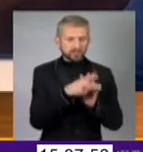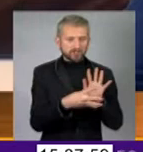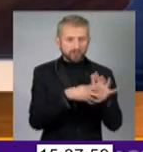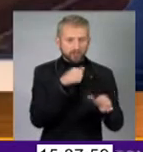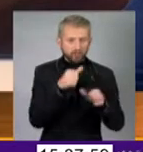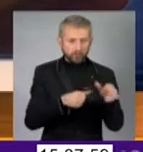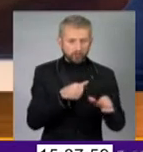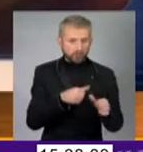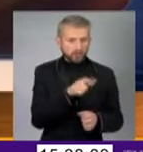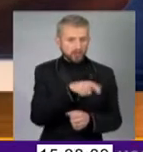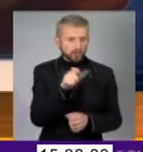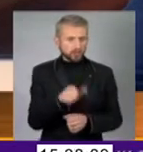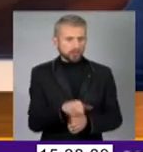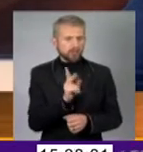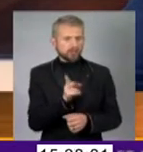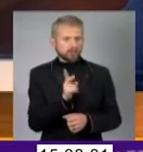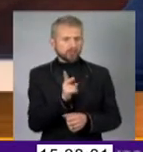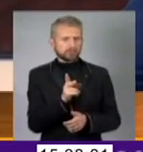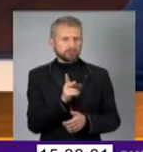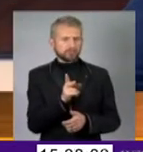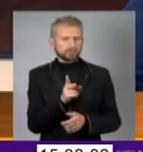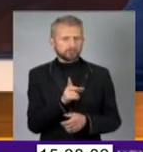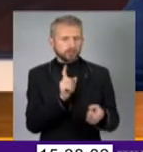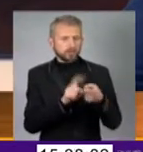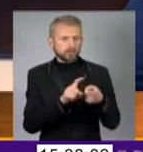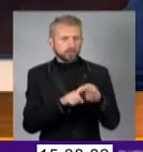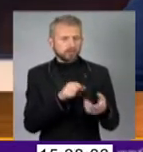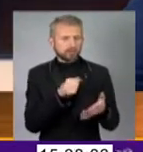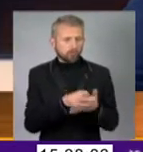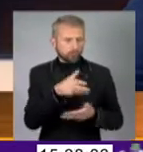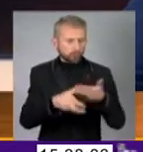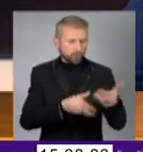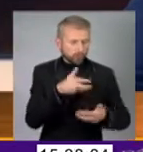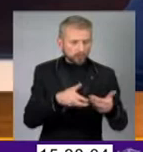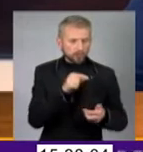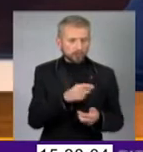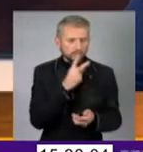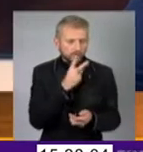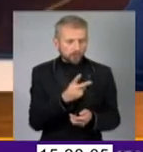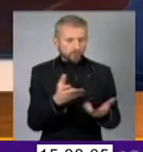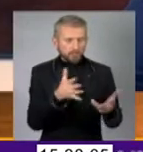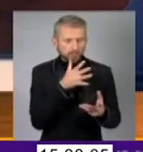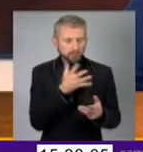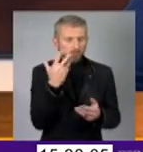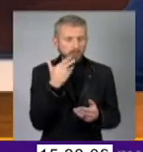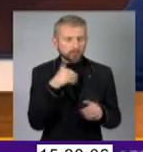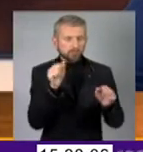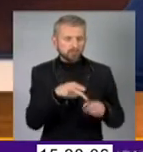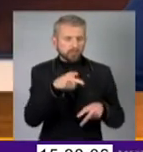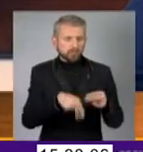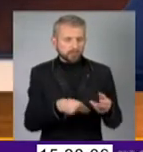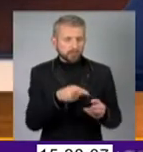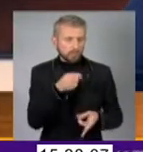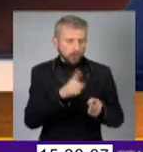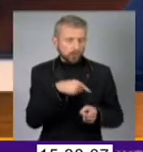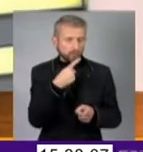як мінімум, люди, які безпосередньо дотичні до процесу розкопки, вони безпосередньо бачать, в які терміни вони це можуть, і вони реальні терміни називають.